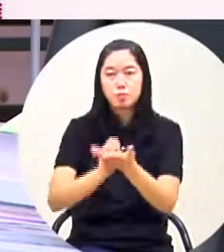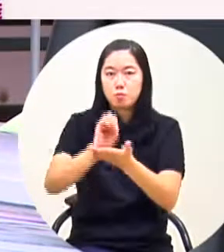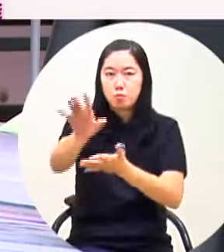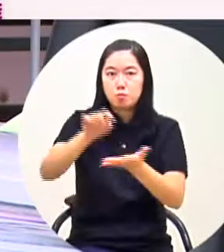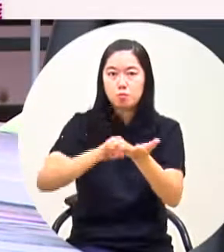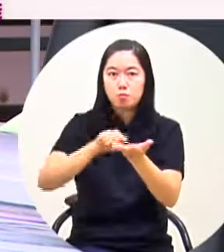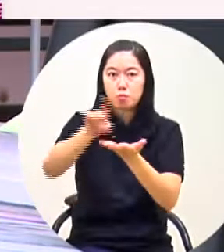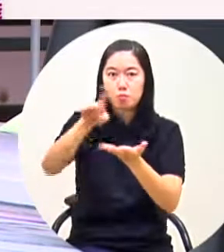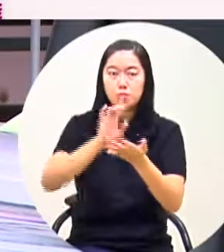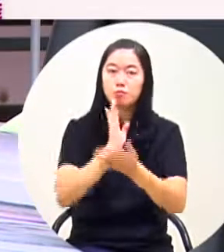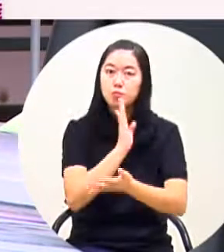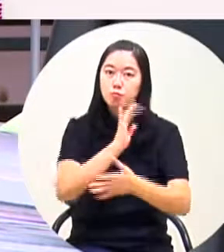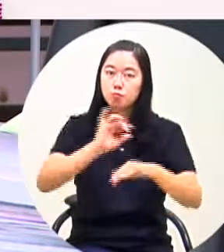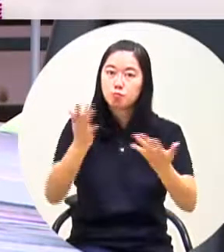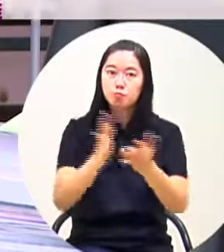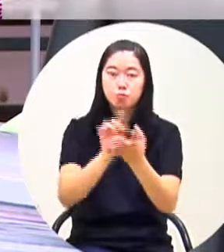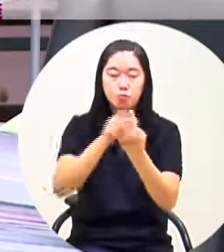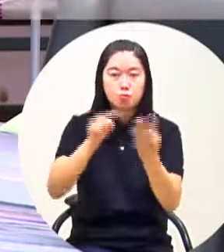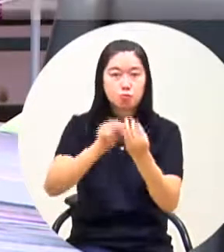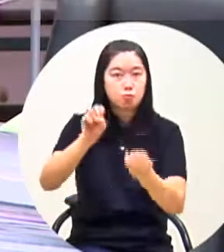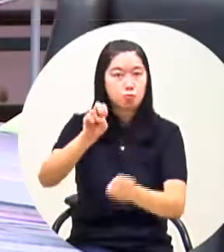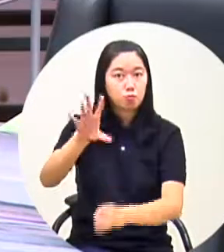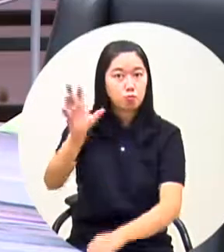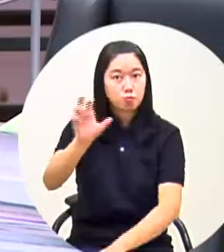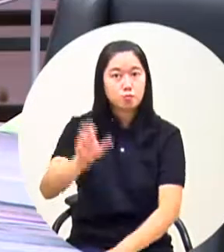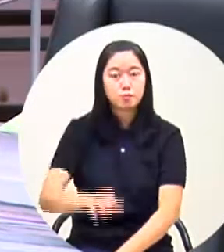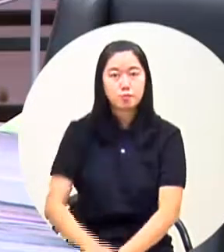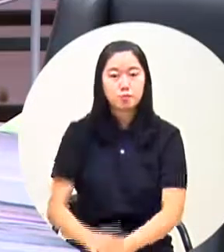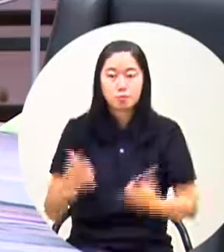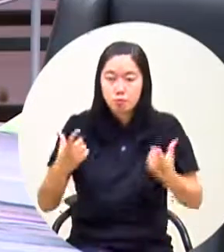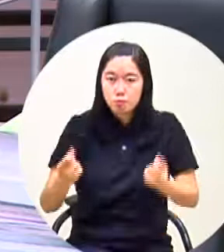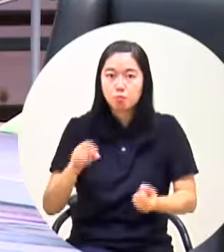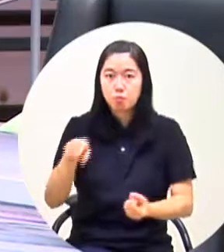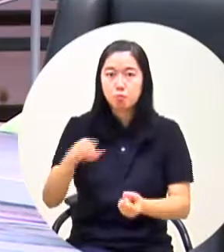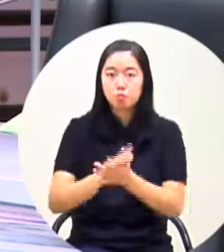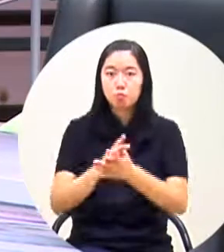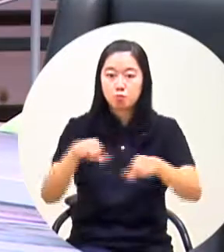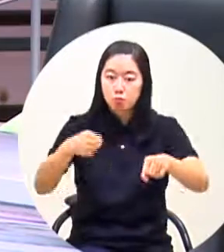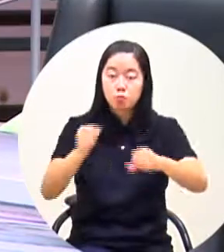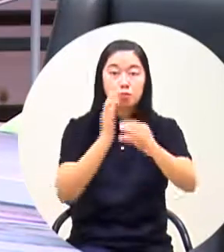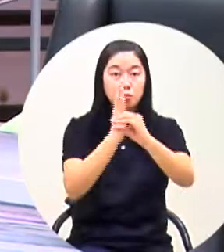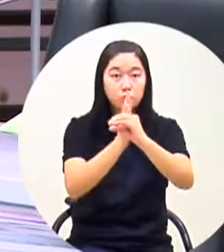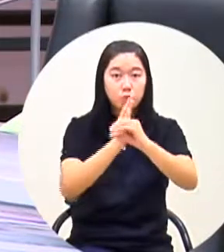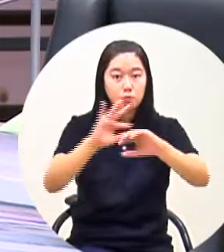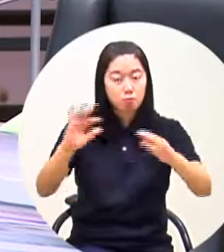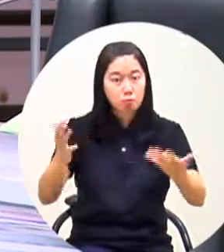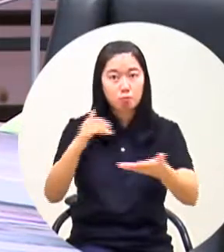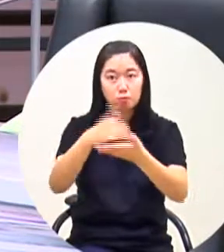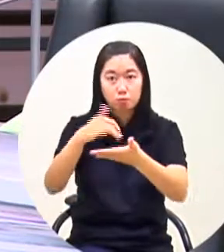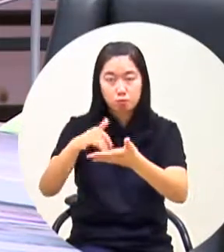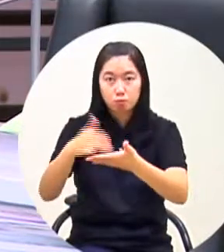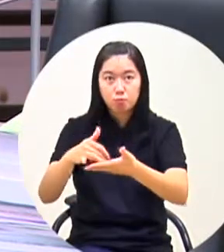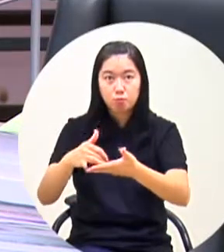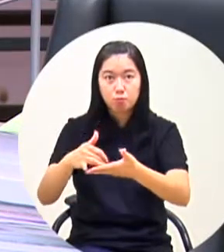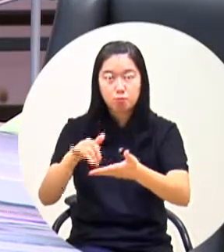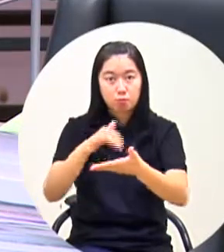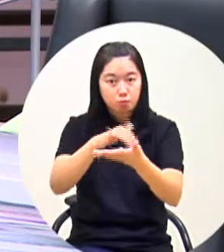280。 280，那它原本有多少，你知道吗？ 原本使用中的大概整个前一阵子去